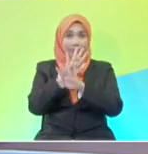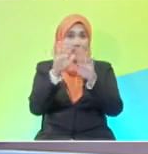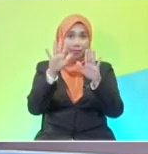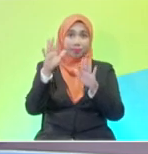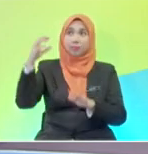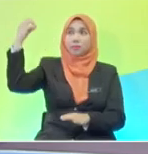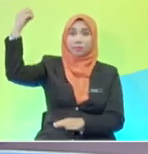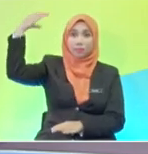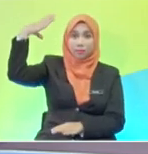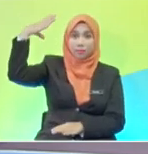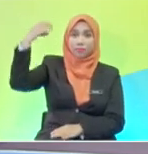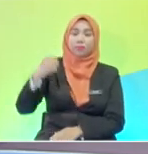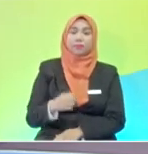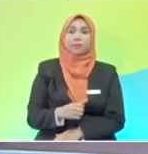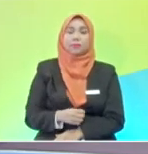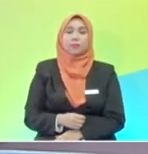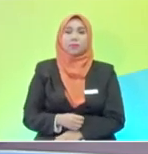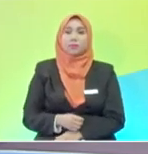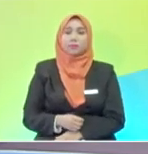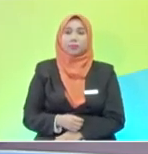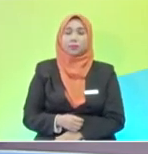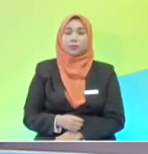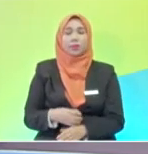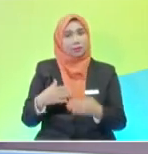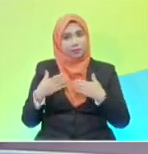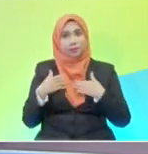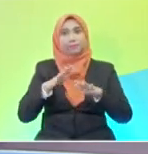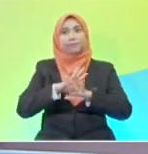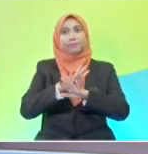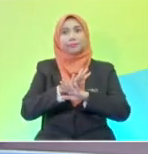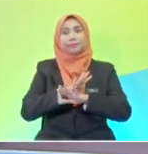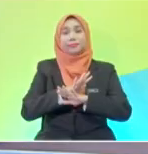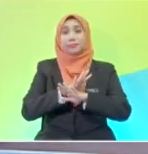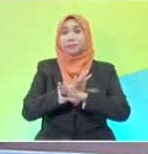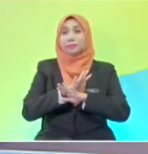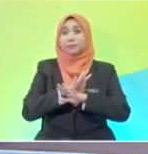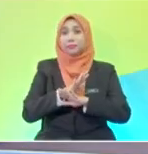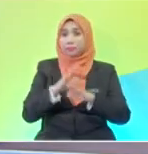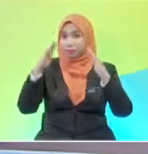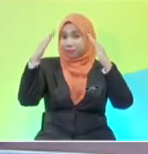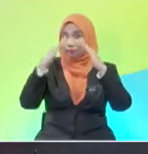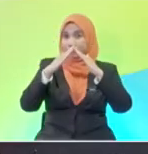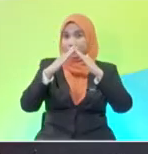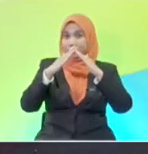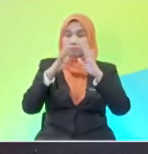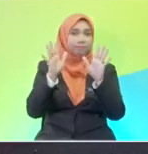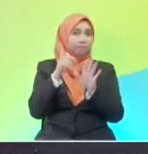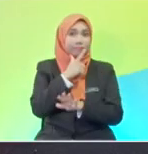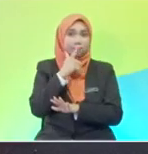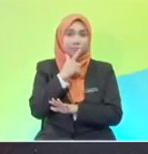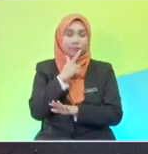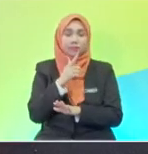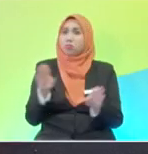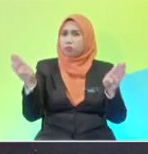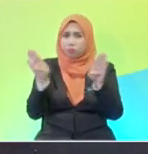sudah semestinya akan berada dalam keadaan yang Terangkan satu rumah kita jangan buka lampu tuh